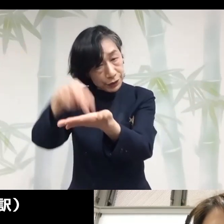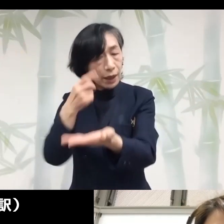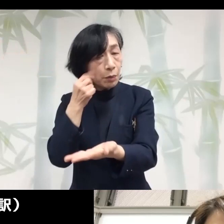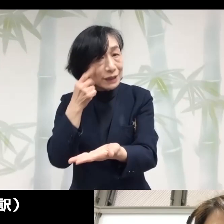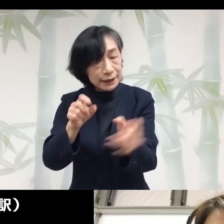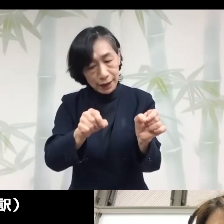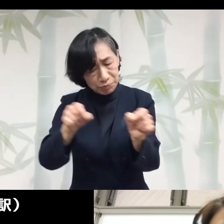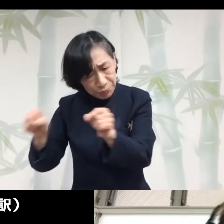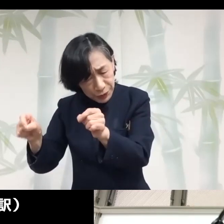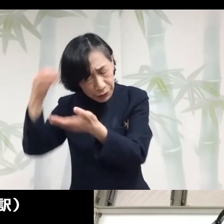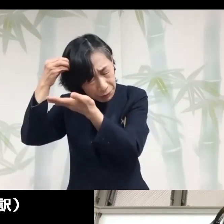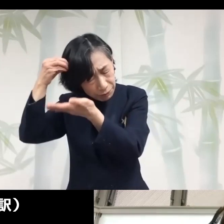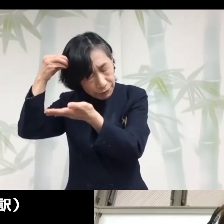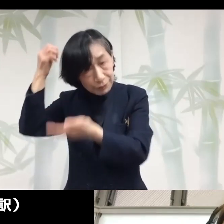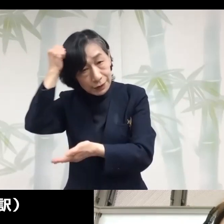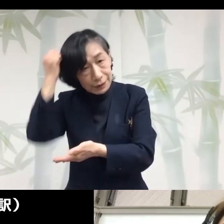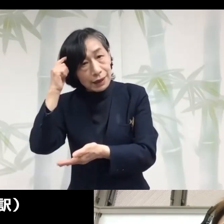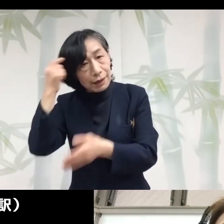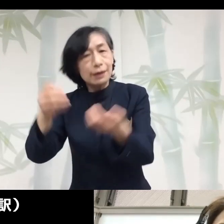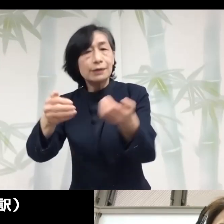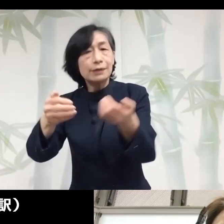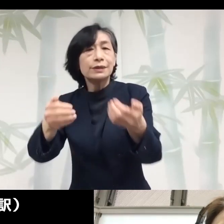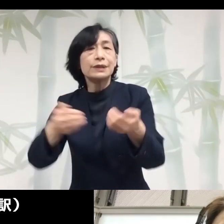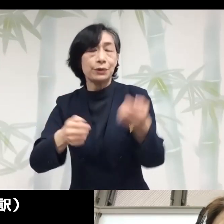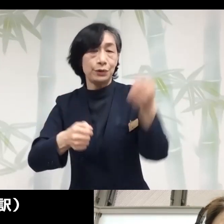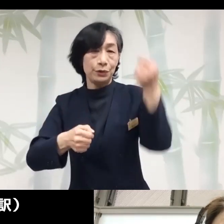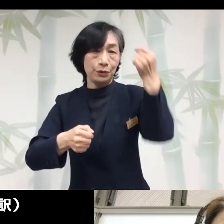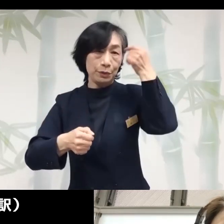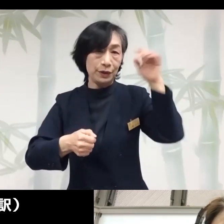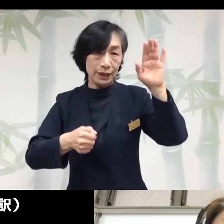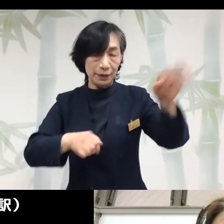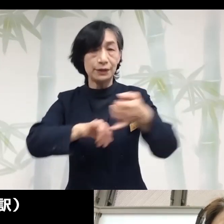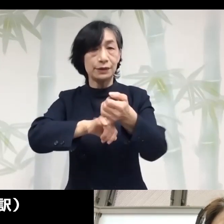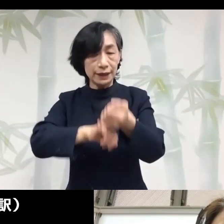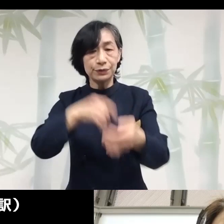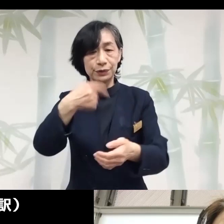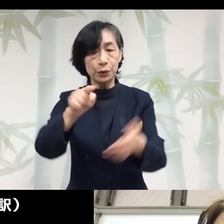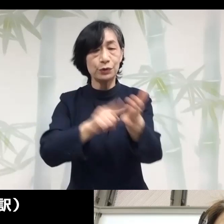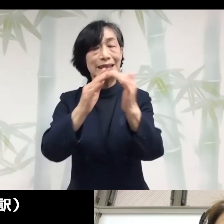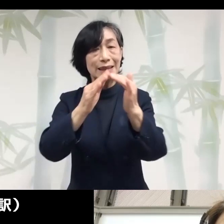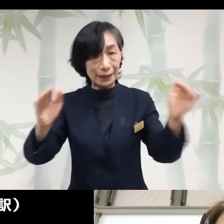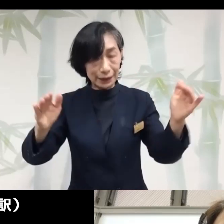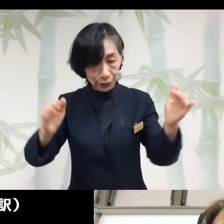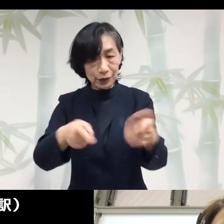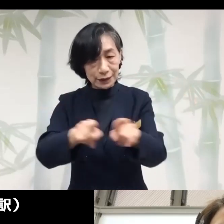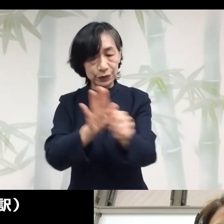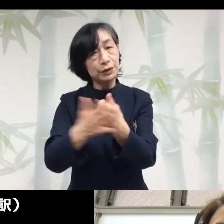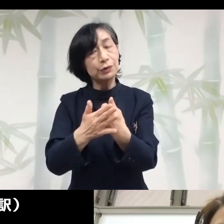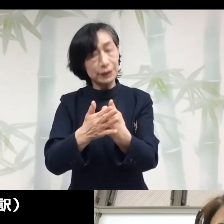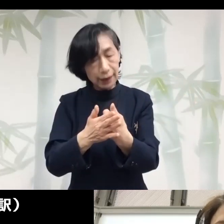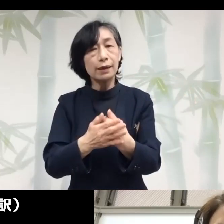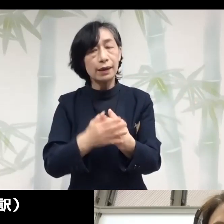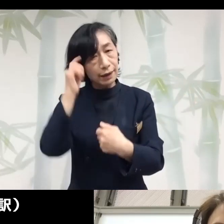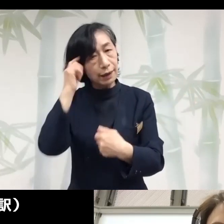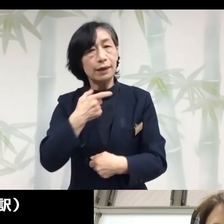念頭には置いておかなければならないのかなということで、ぜひちょっと教育委員会の方ともお協力しながらですね、どういう体制が組めるか考えていき